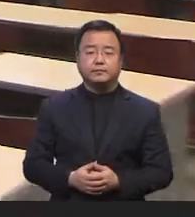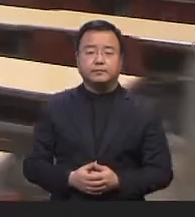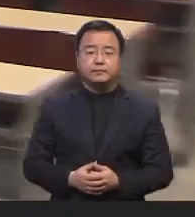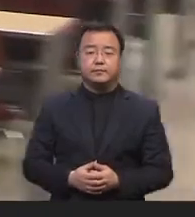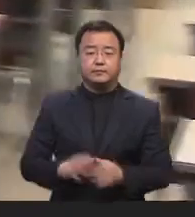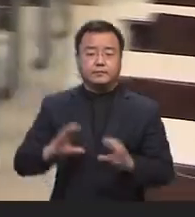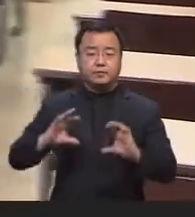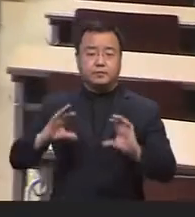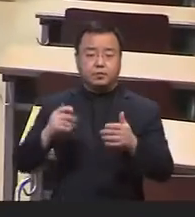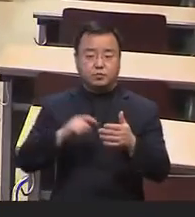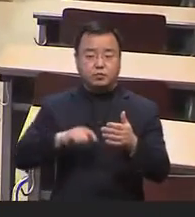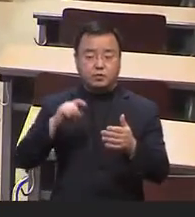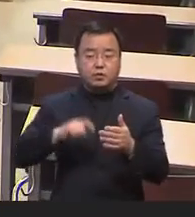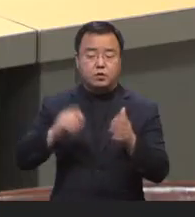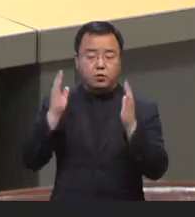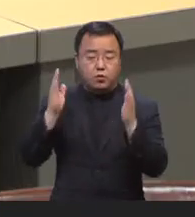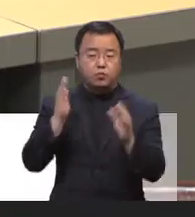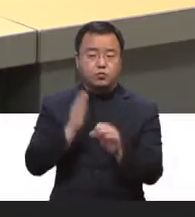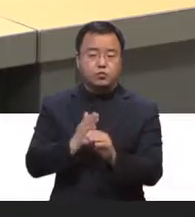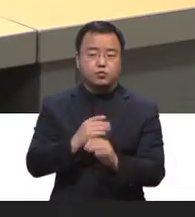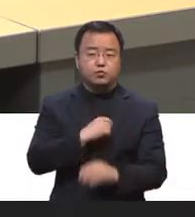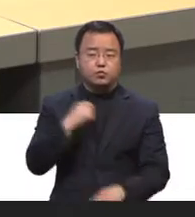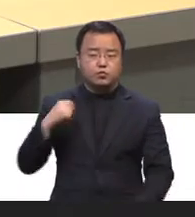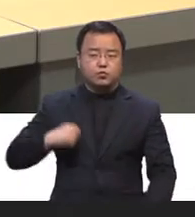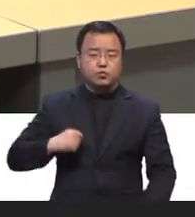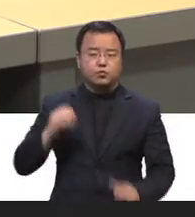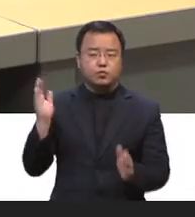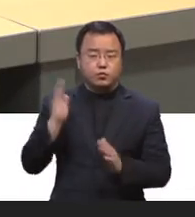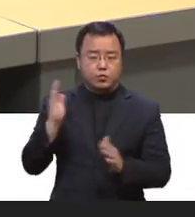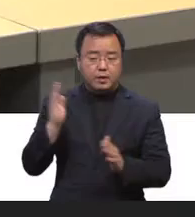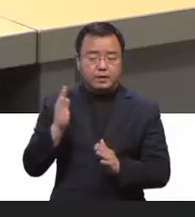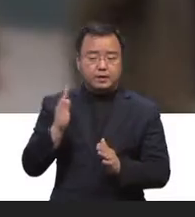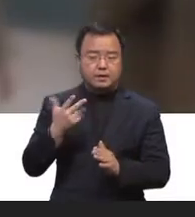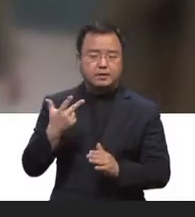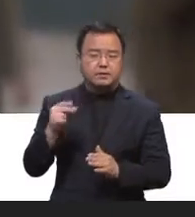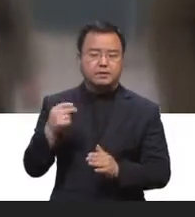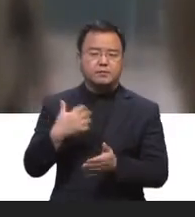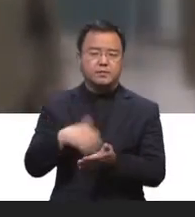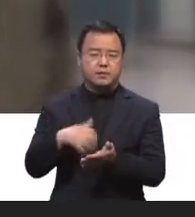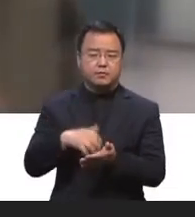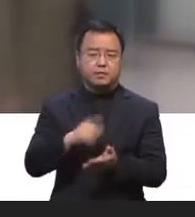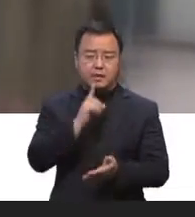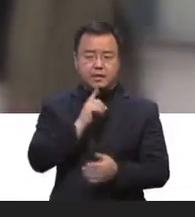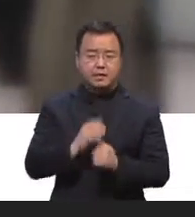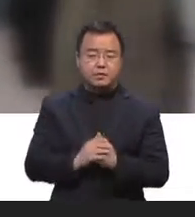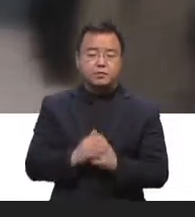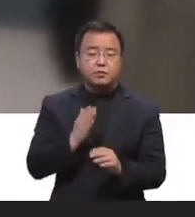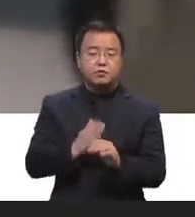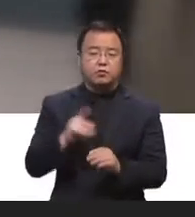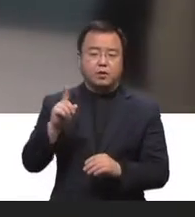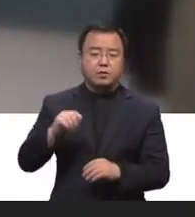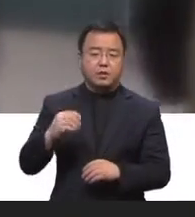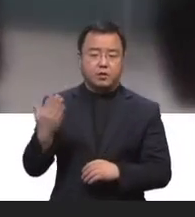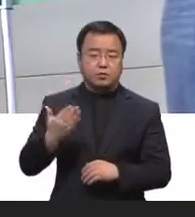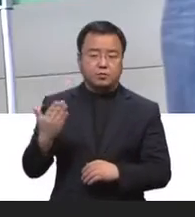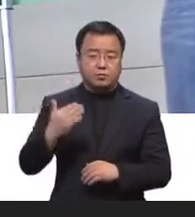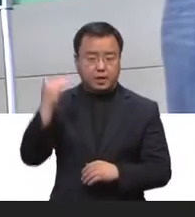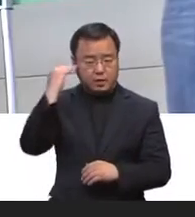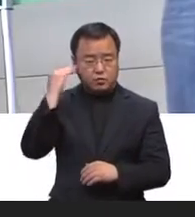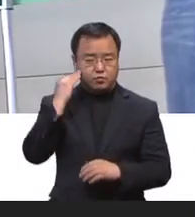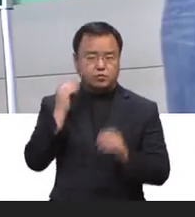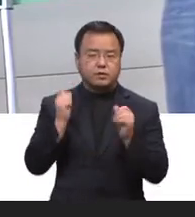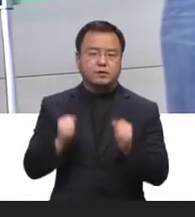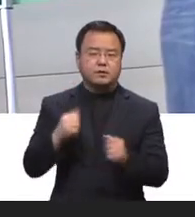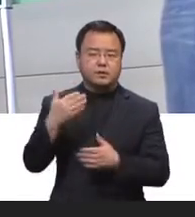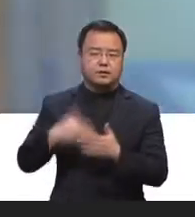국내에서 공부하는 중국인 유학생은 7만명 정도 입니다 이 가운데 만 9000여 명이 들어와 있고 나머지